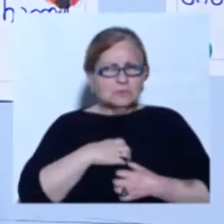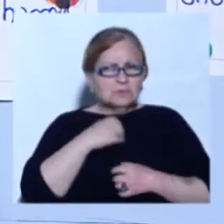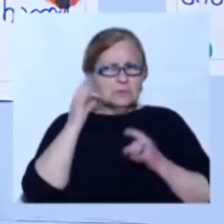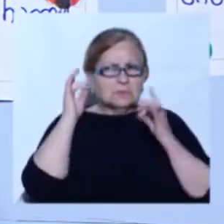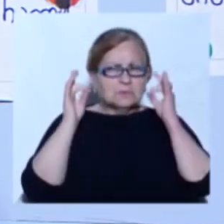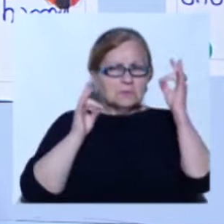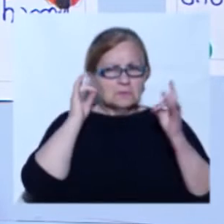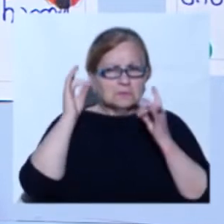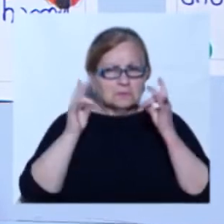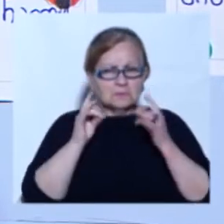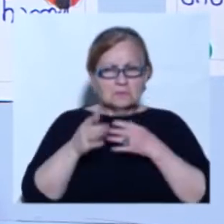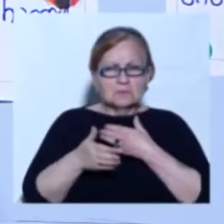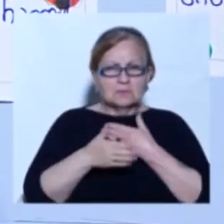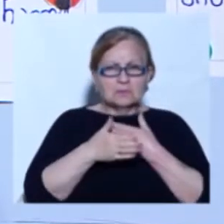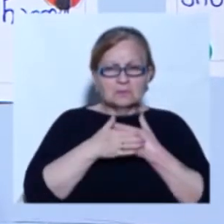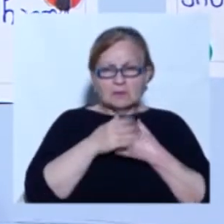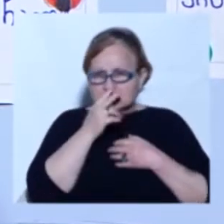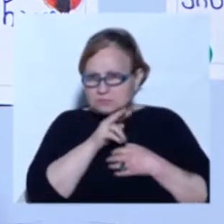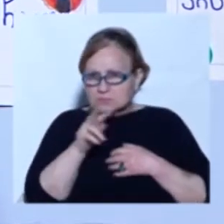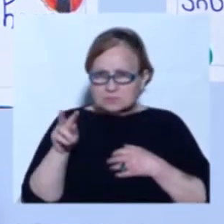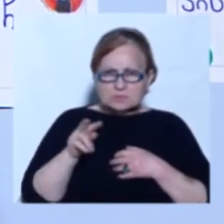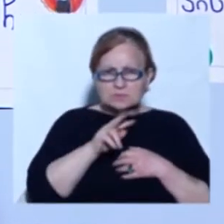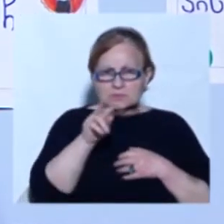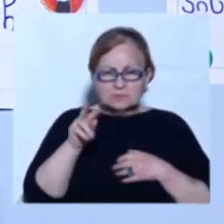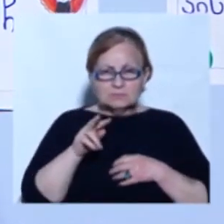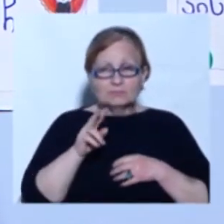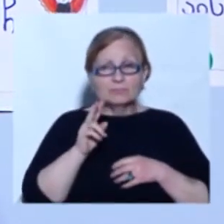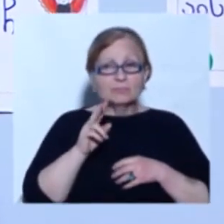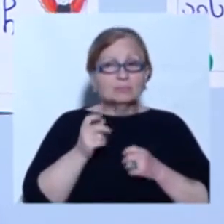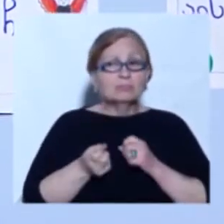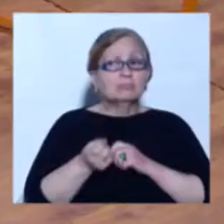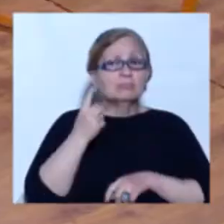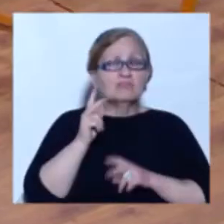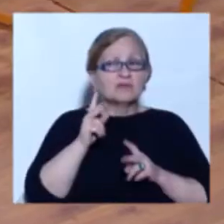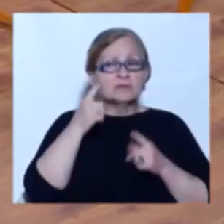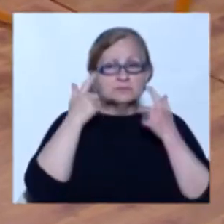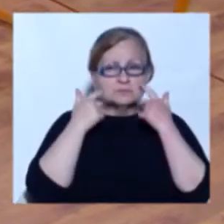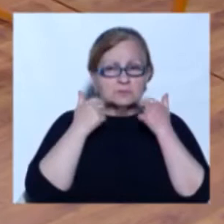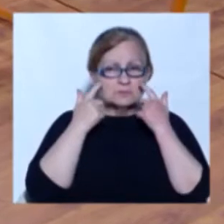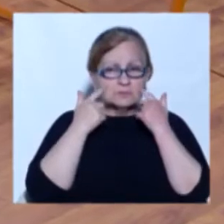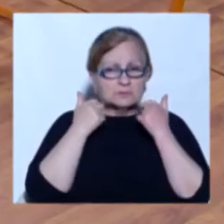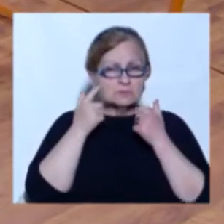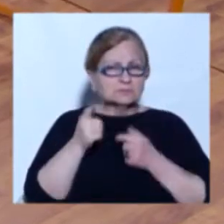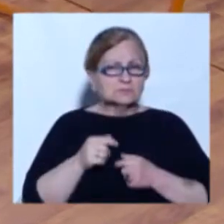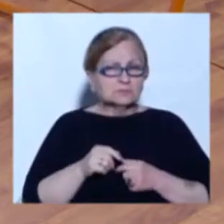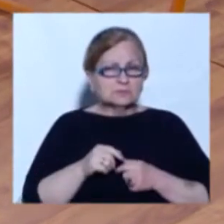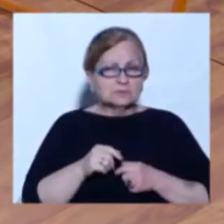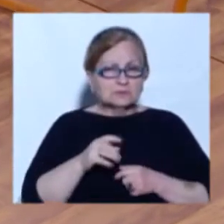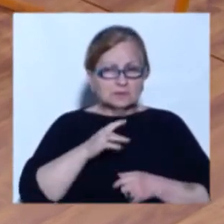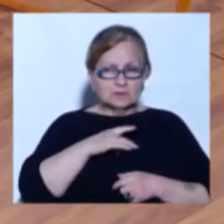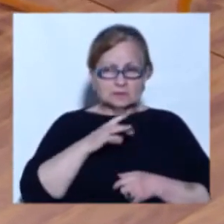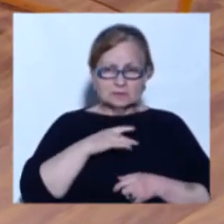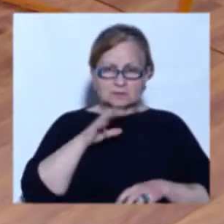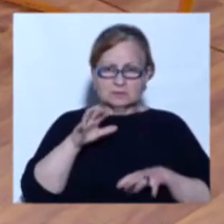ხმები ისმის. ახლოდან უნდა დავზვერო. თითქოს ვიღაც ტირის. Რა უცნაურია, თეთრი